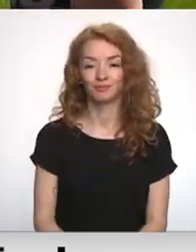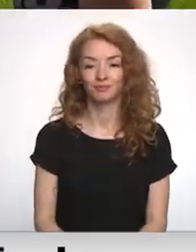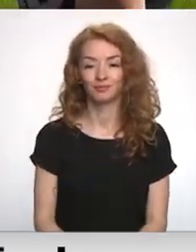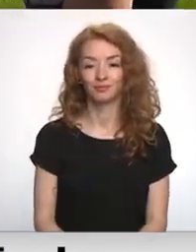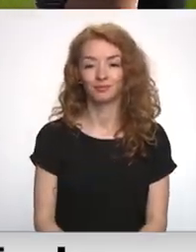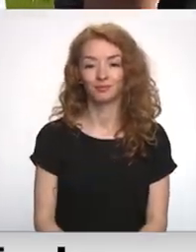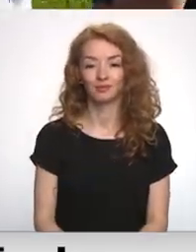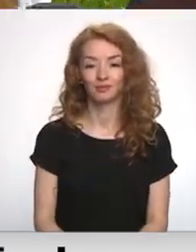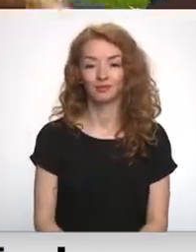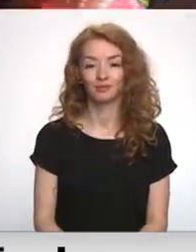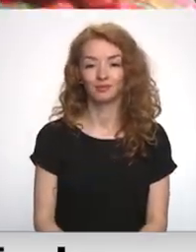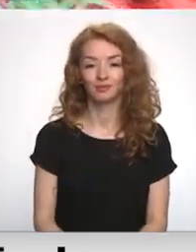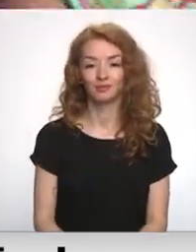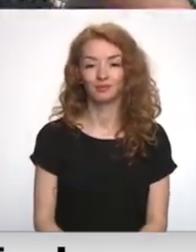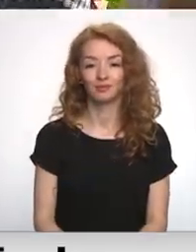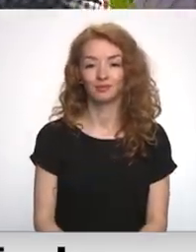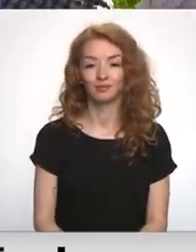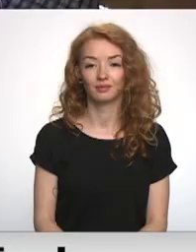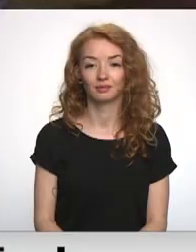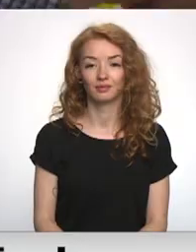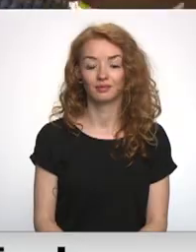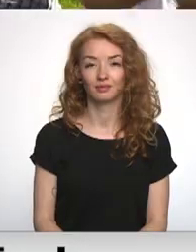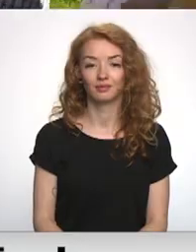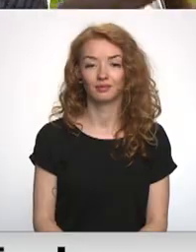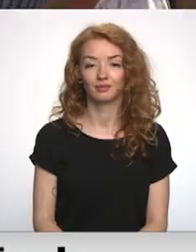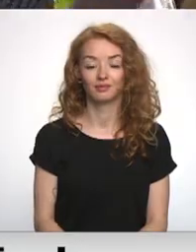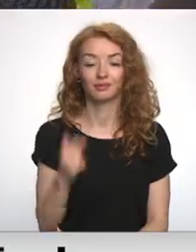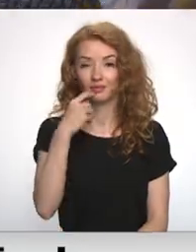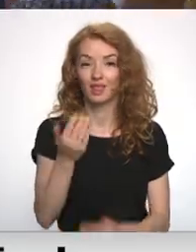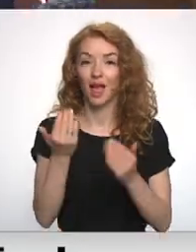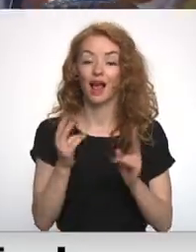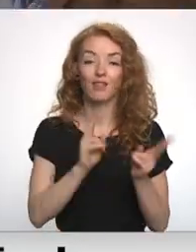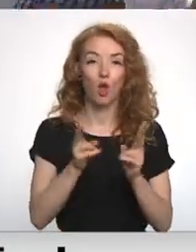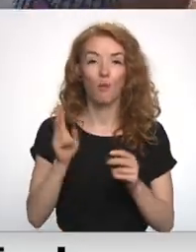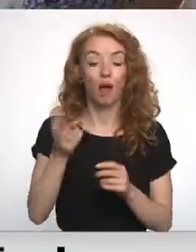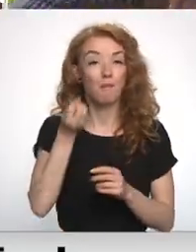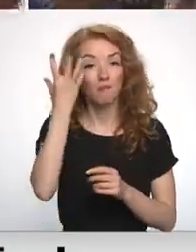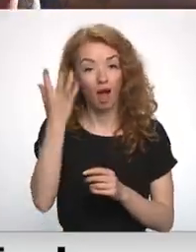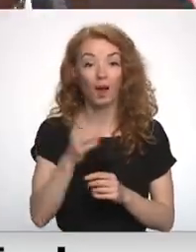Tagad dejojam, tirināmies, kā mēs paši mākam! Labākam dejotājam dāvanā!